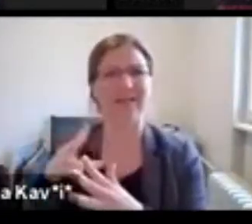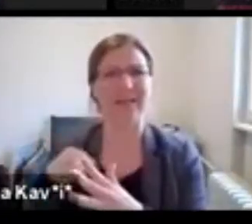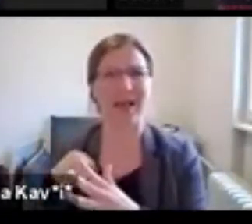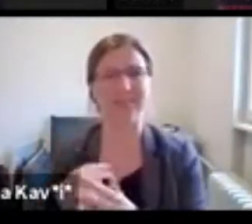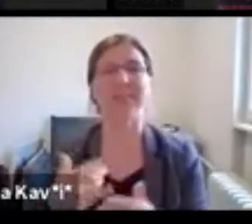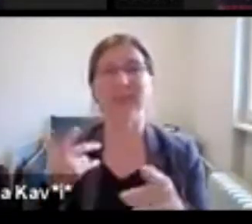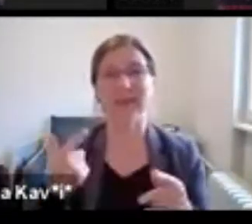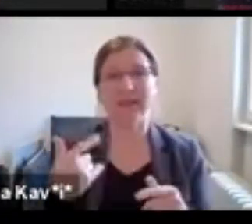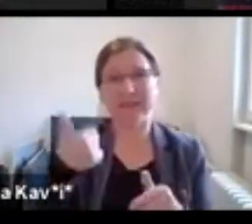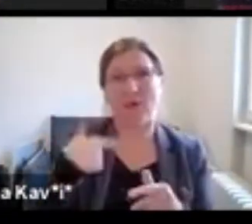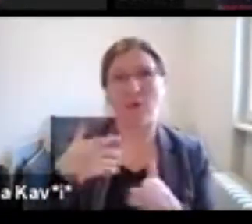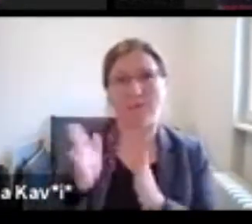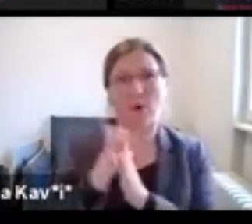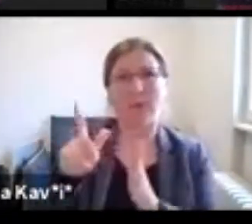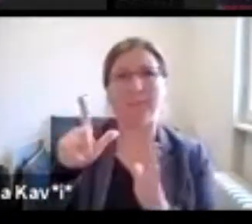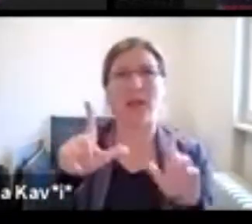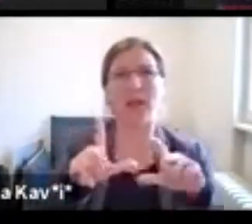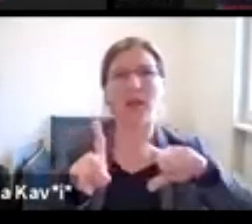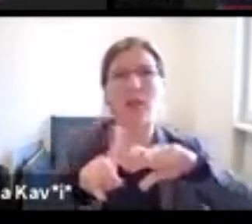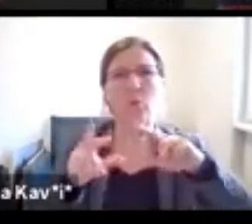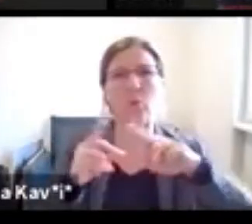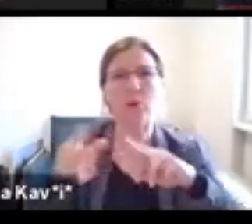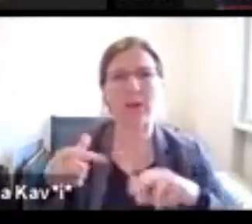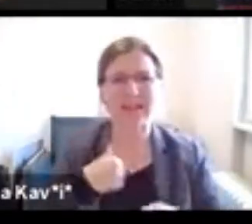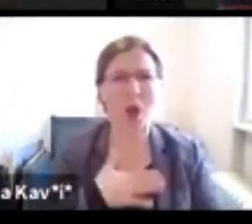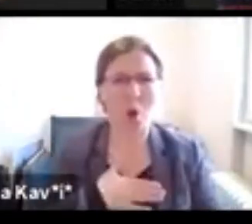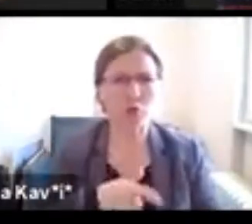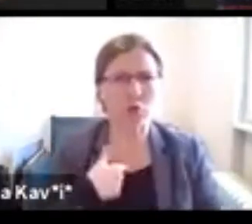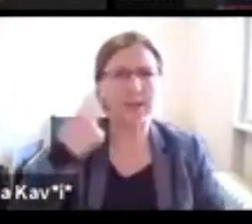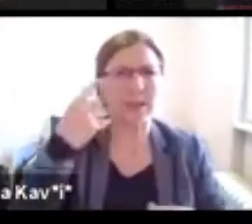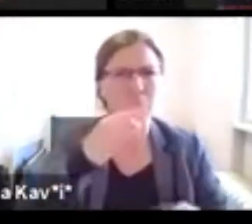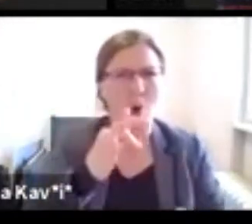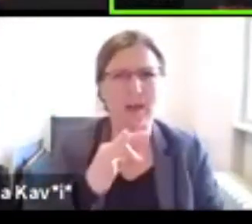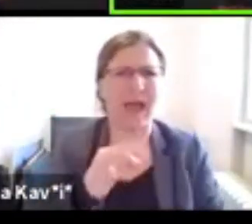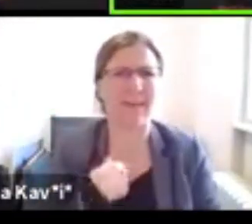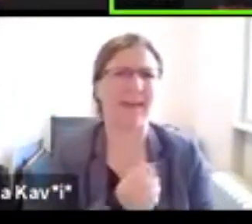on odradi, što bih ja bolje od njega, ali baš eto ne da mi se sad, jel?